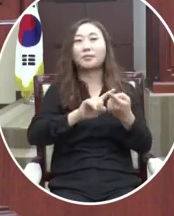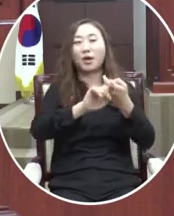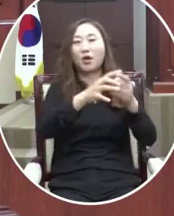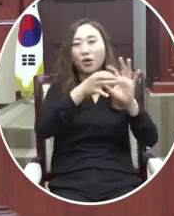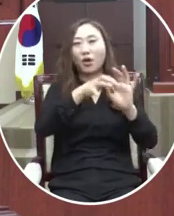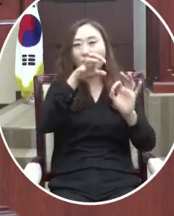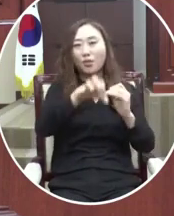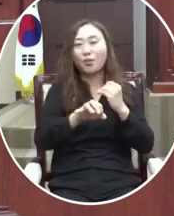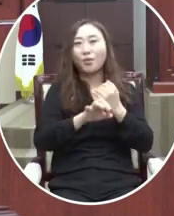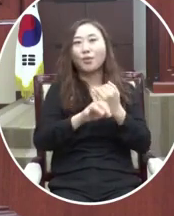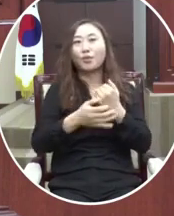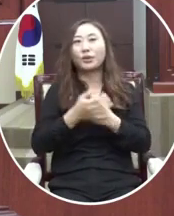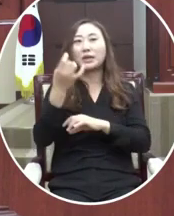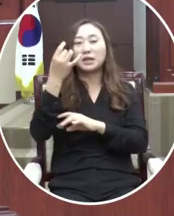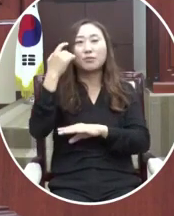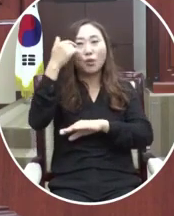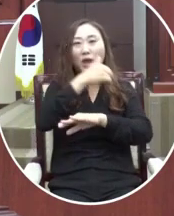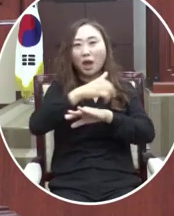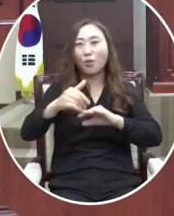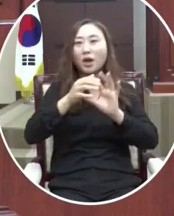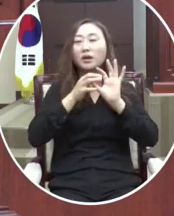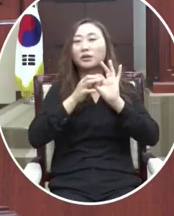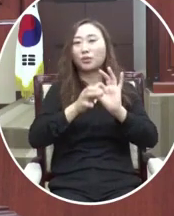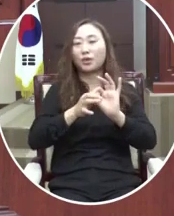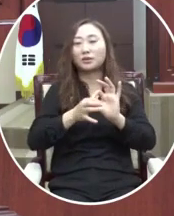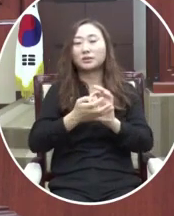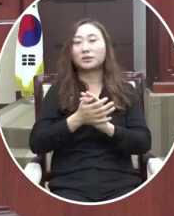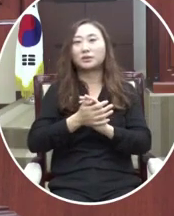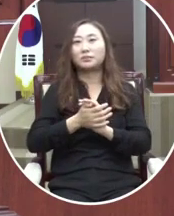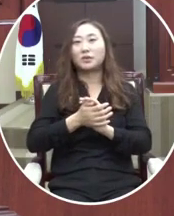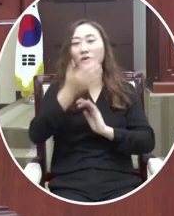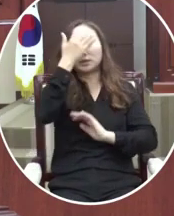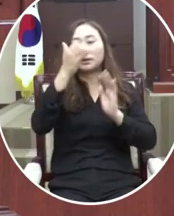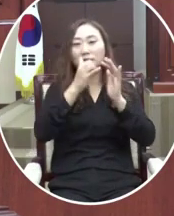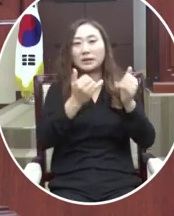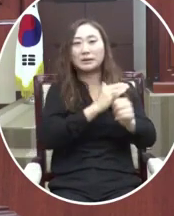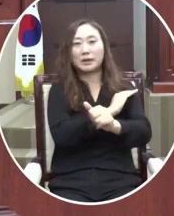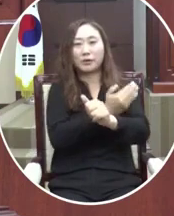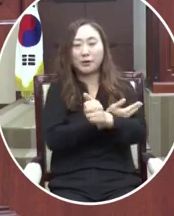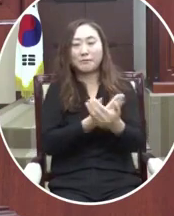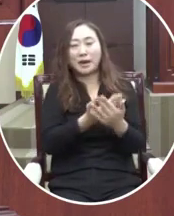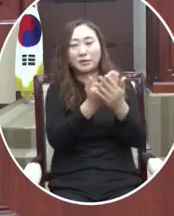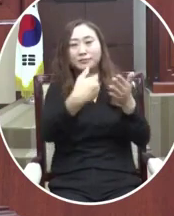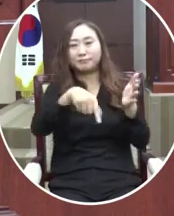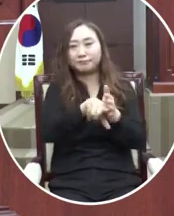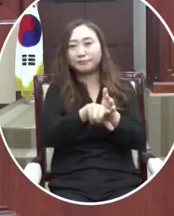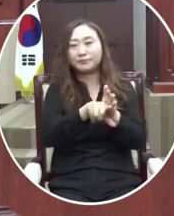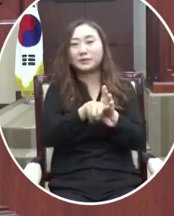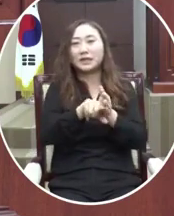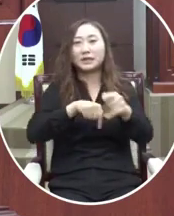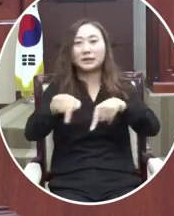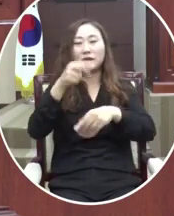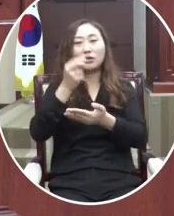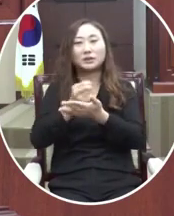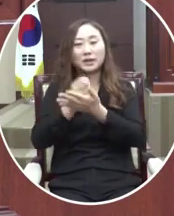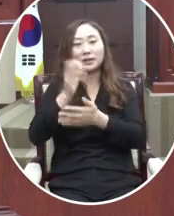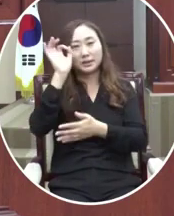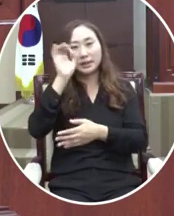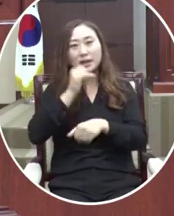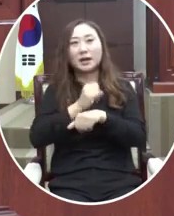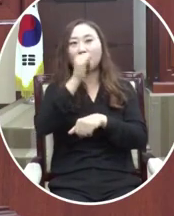센터와 제 2차 청년 기 기본 계획 등을 통해 청년들의 영량 발급을 발굴을 위한 정책을